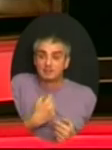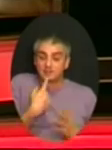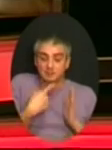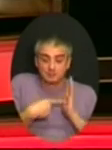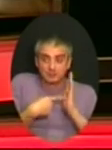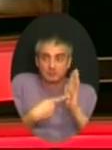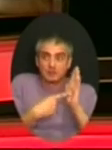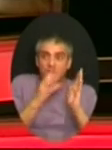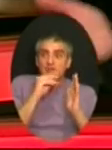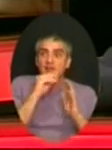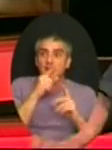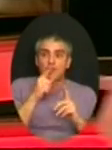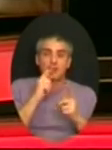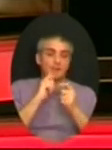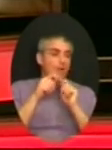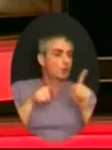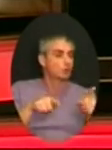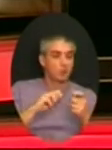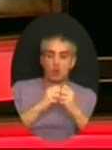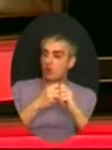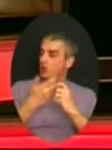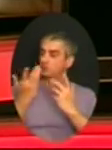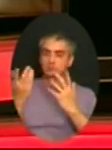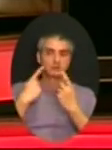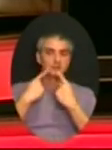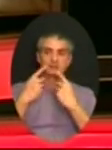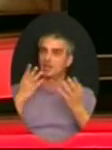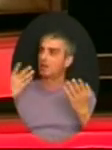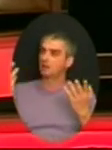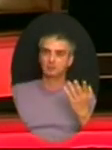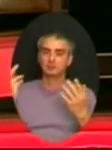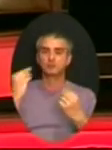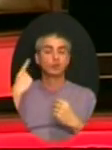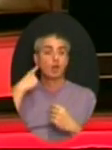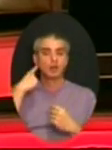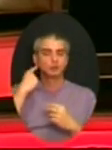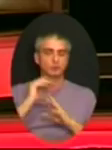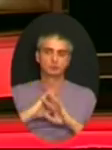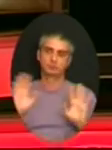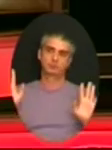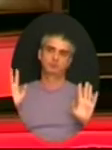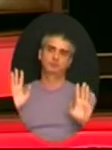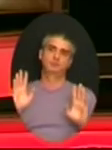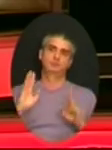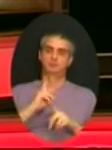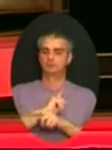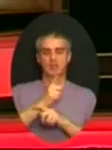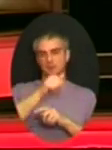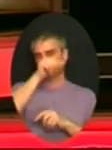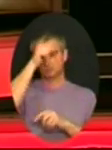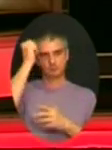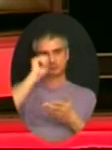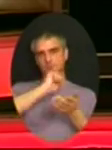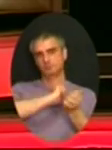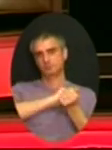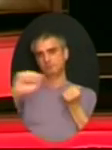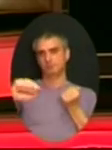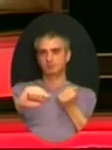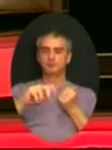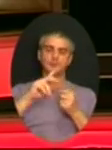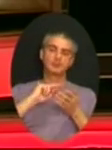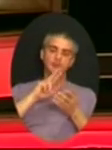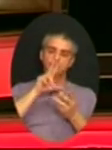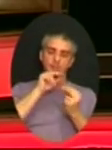את זה החוץ, אבל לדבר על זה ברעיון פה, או אפילו בשיחת מסדרון שמישהו יכול לשמוע, אז התידור בליכוד הוא די גמור, ולכן הכל קורה